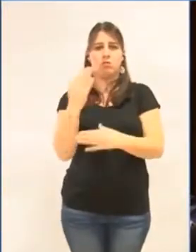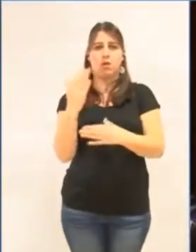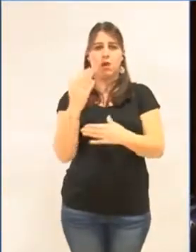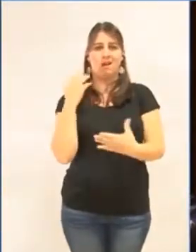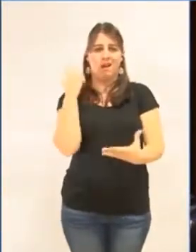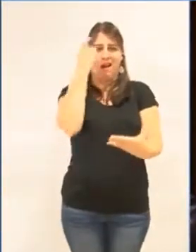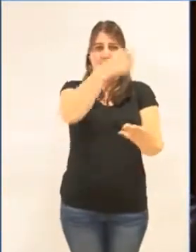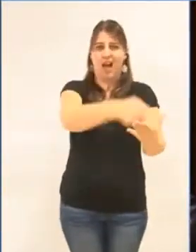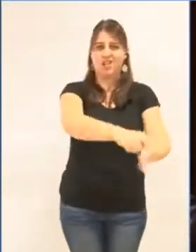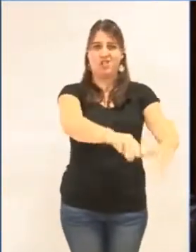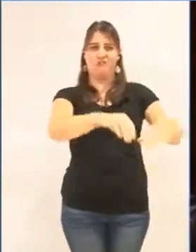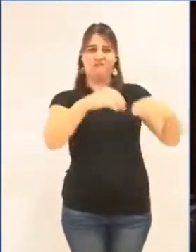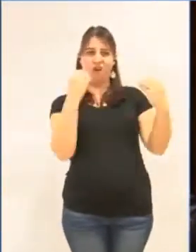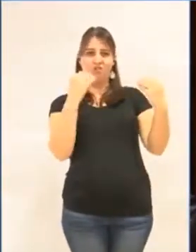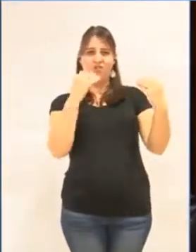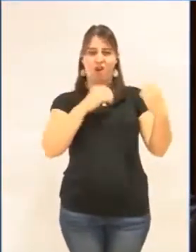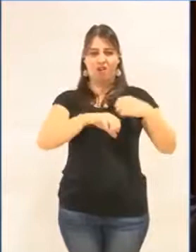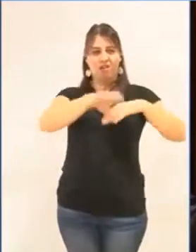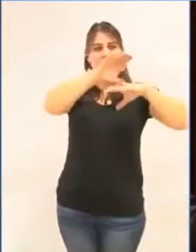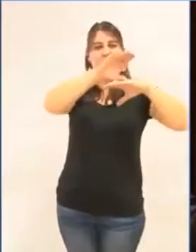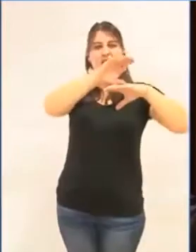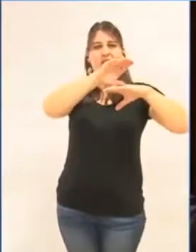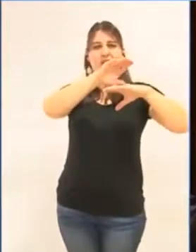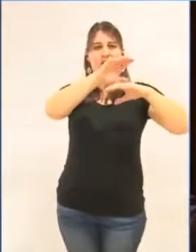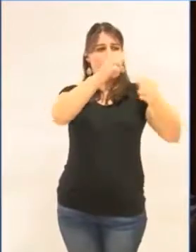l'acheteur et le vendeur et qui a été proposé.